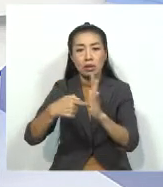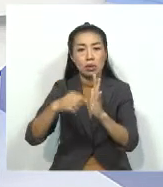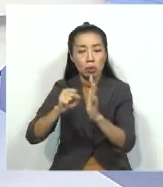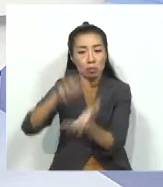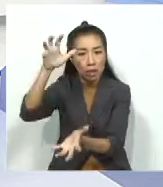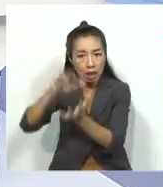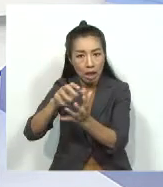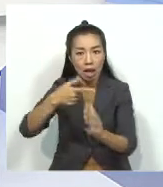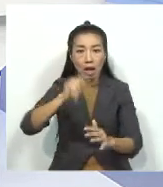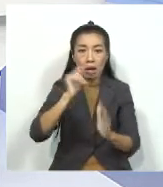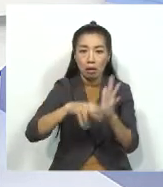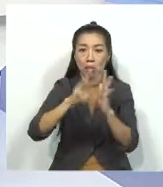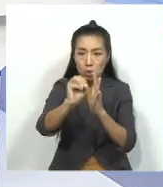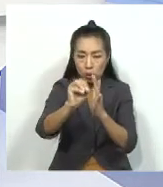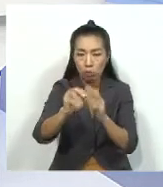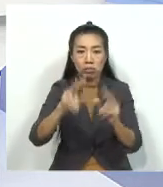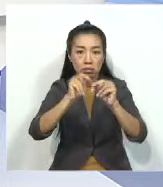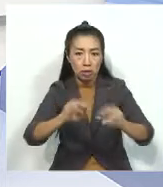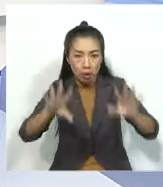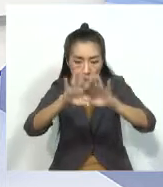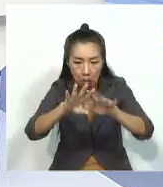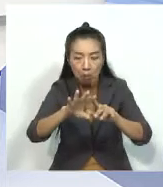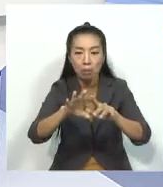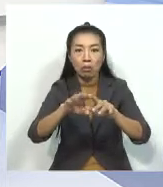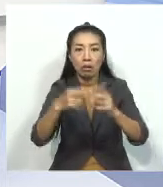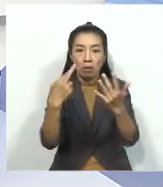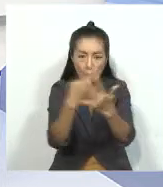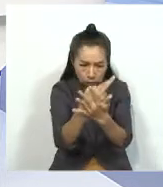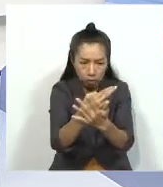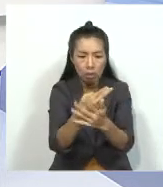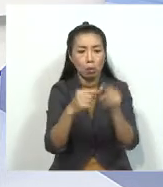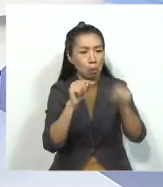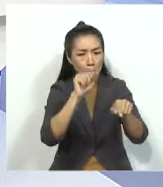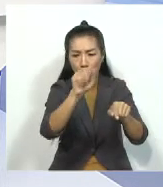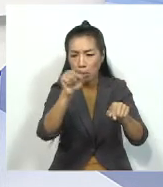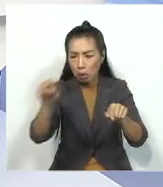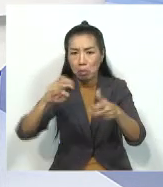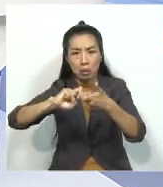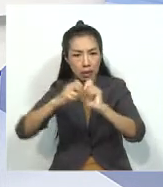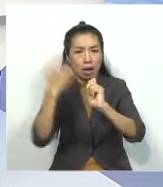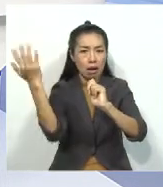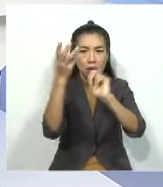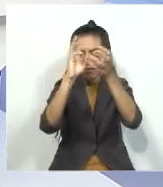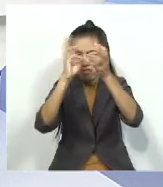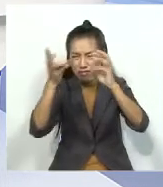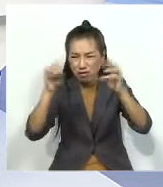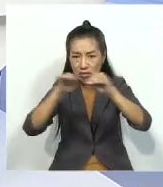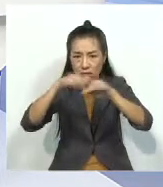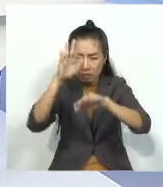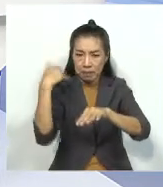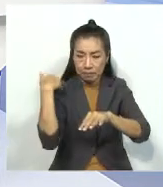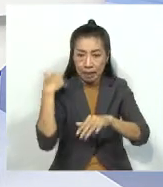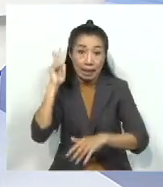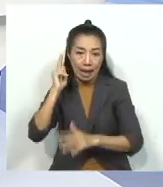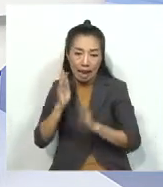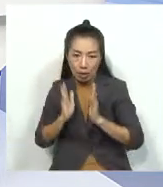การปทุมธานีก็มีนะคะนครปฐมก็มีราชบุรีก็มีวันนี้ผู้สื่อข่าวของเราก็เลยลงพื้นที่ไปสำรว